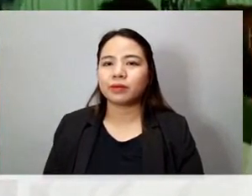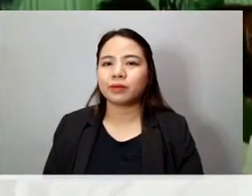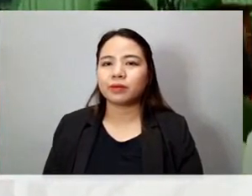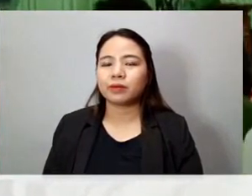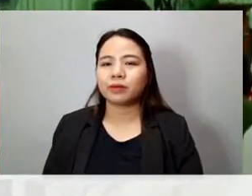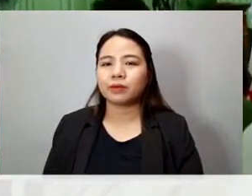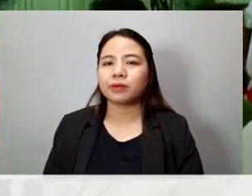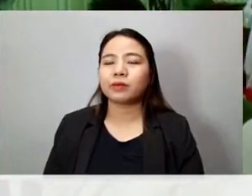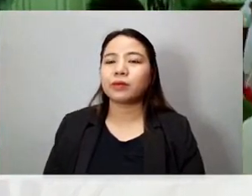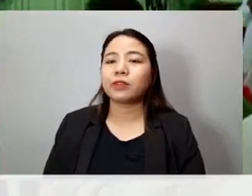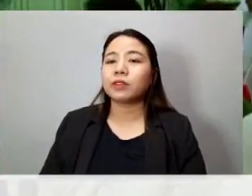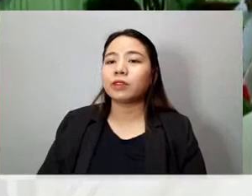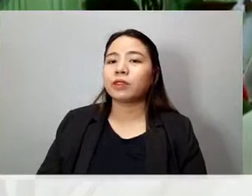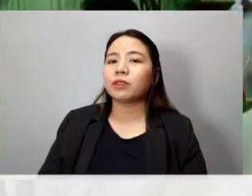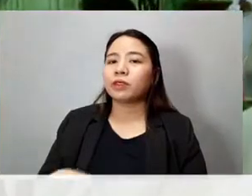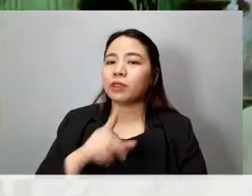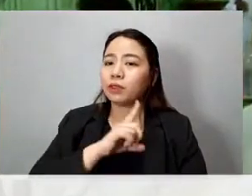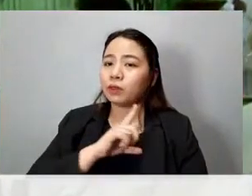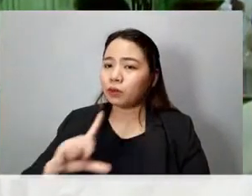Sumayin niyo ang